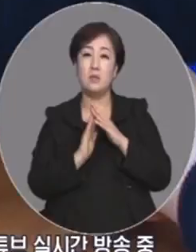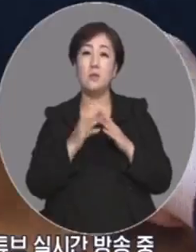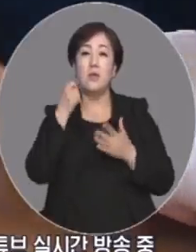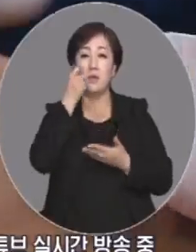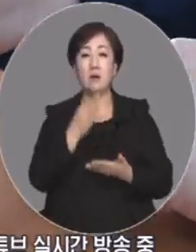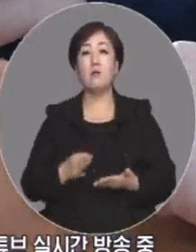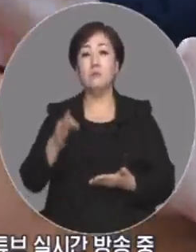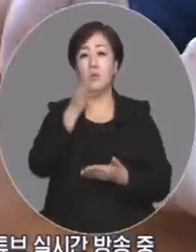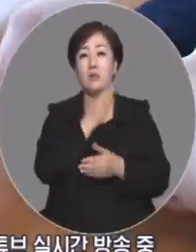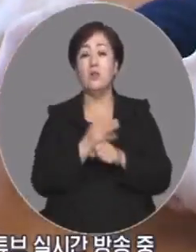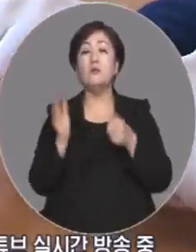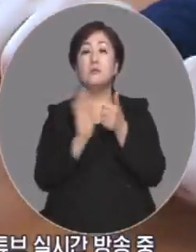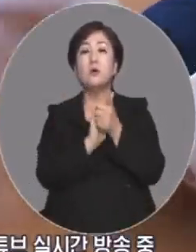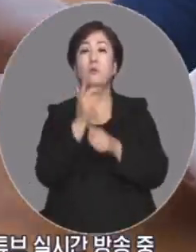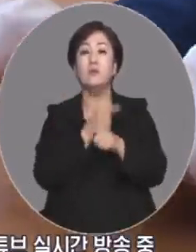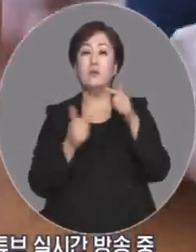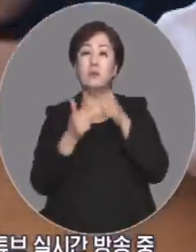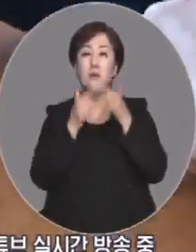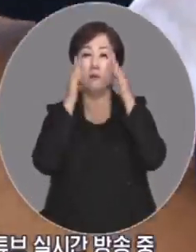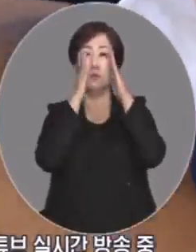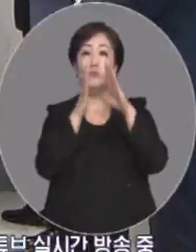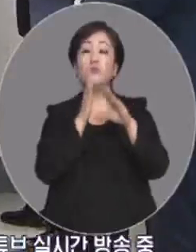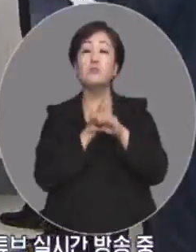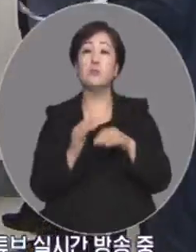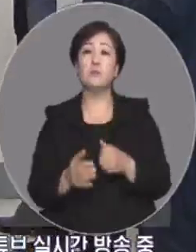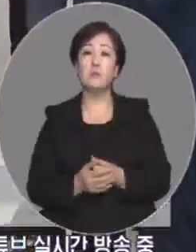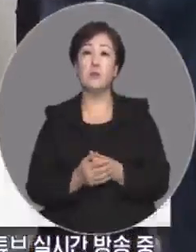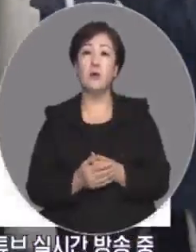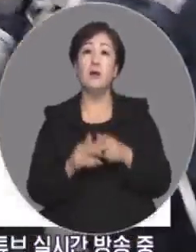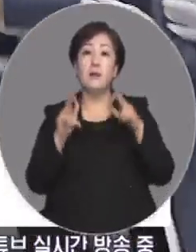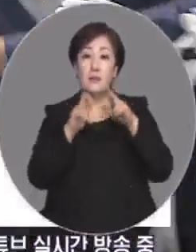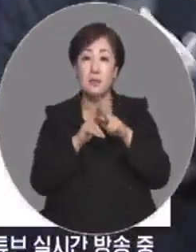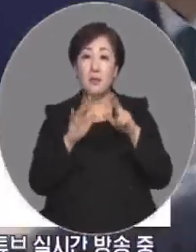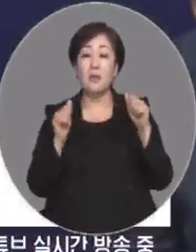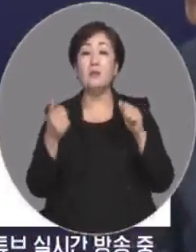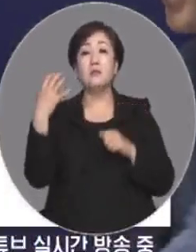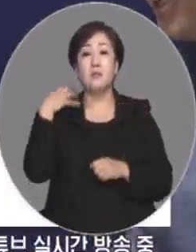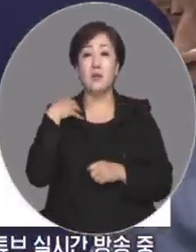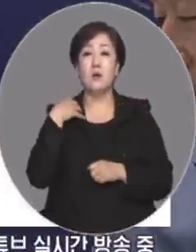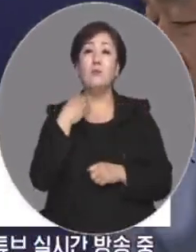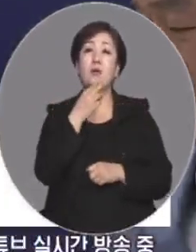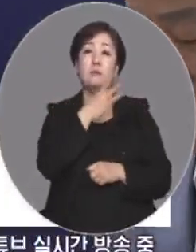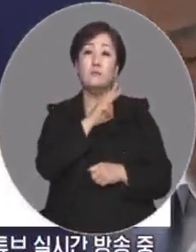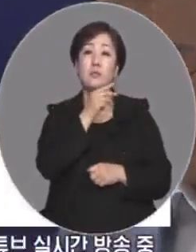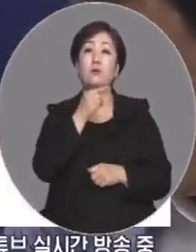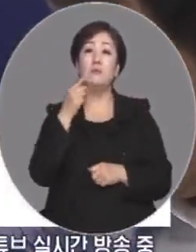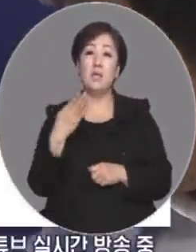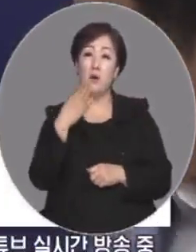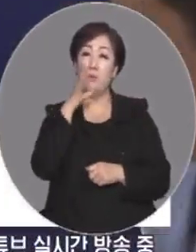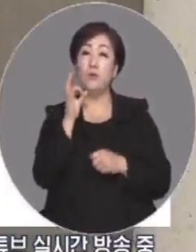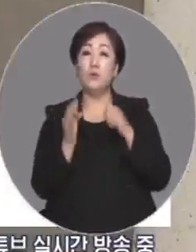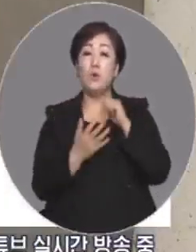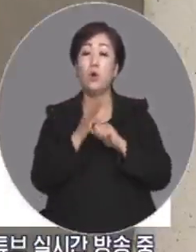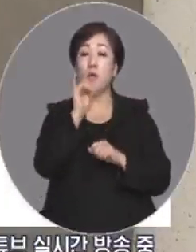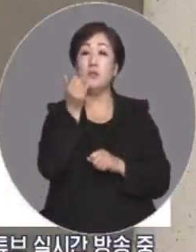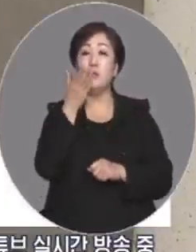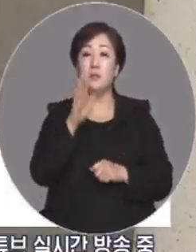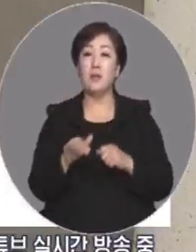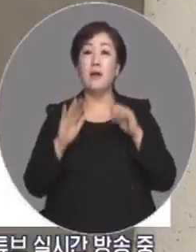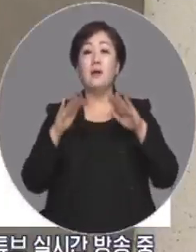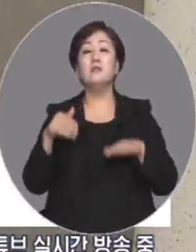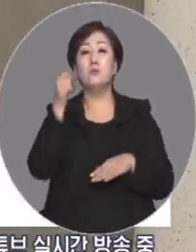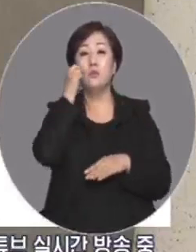등 처우 개선도 화두로 떠오르고 있습니다. 장애인 의무 고용률이 3.4% 있는데 그 생각을 좀